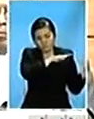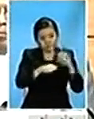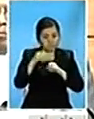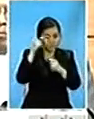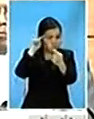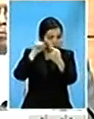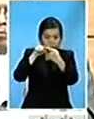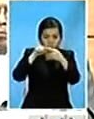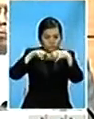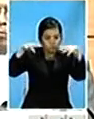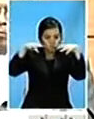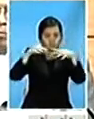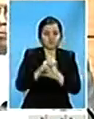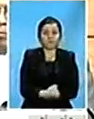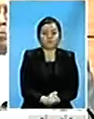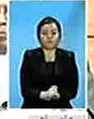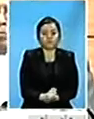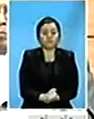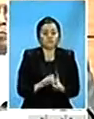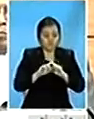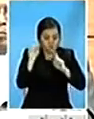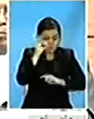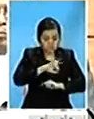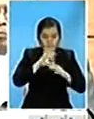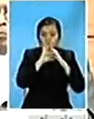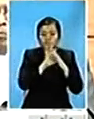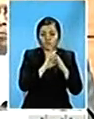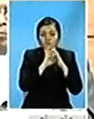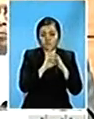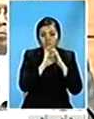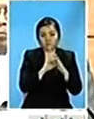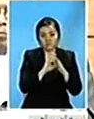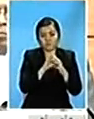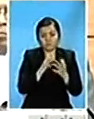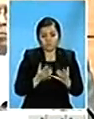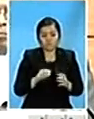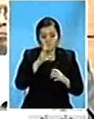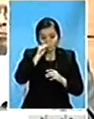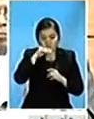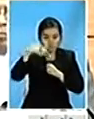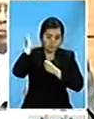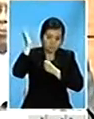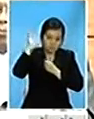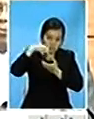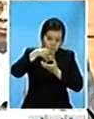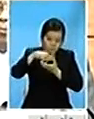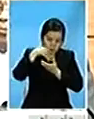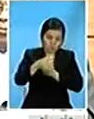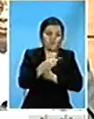ๆโจทย์คำถามแต่ที่น่าเป็นห่วงที่สุดครับท่านประธานที่ผมพูดมาทั้งหมดเนี่ยคือสิ่งที่เราเ